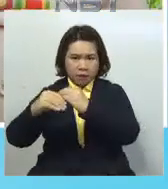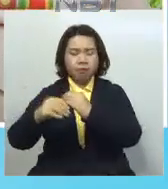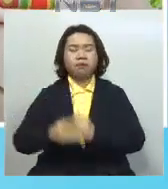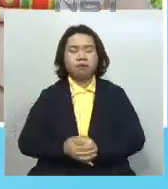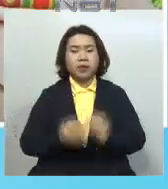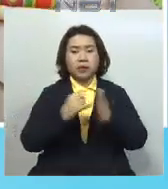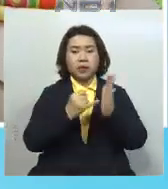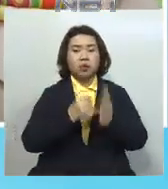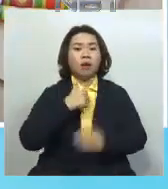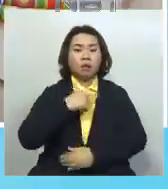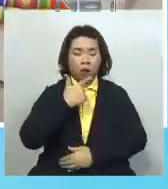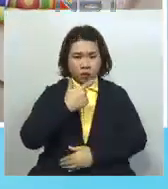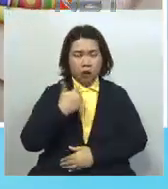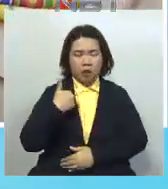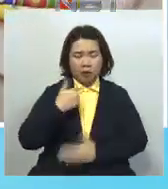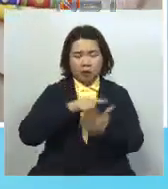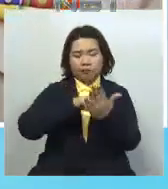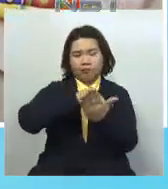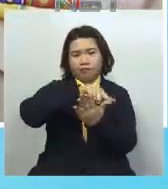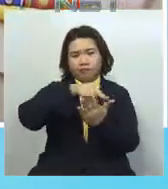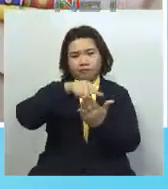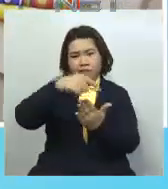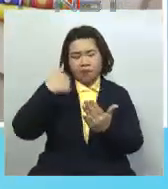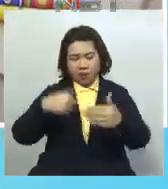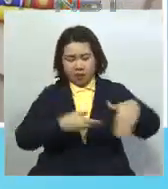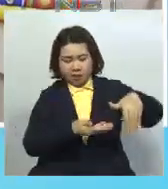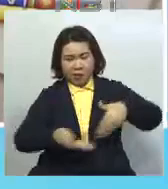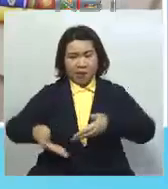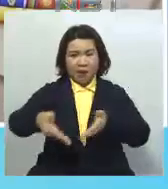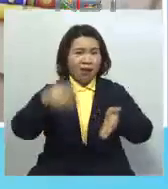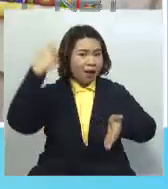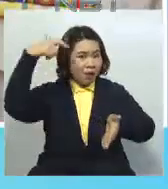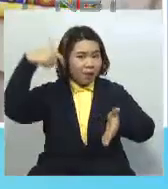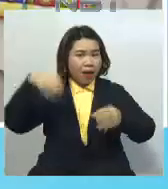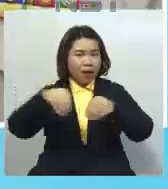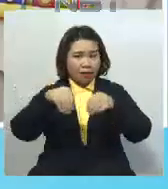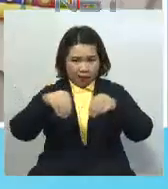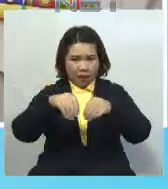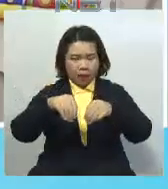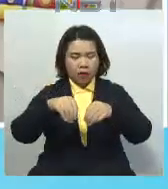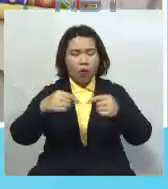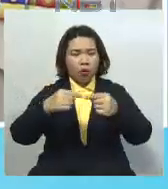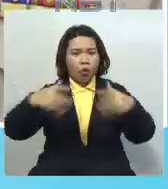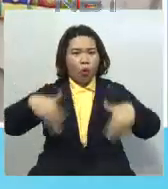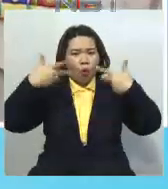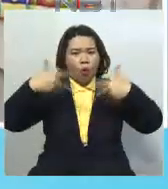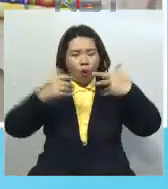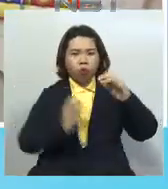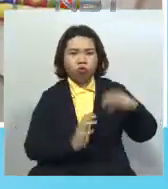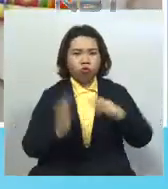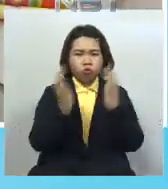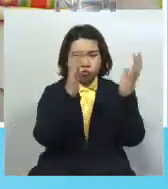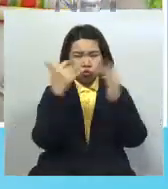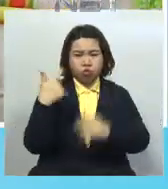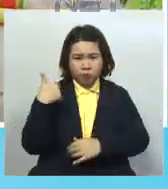วัดแม่ฮ่องสอนเลาะตะเข็บลำแม่น้ำสารวินนะนะที่มีค่าความร้อนเพิ่มสูงขึ้นโดยเฉพาะ